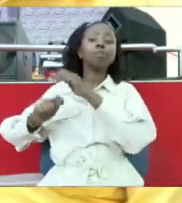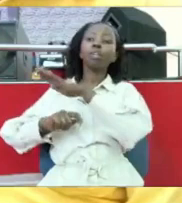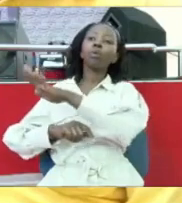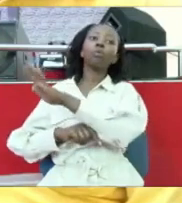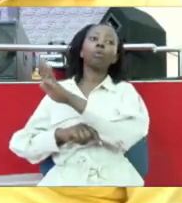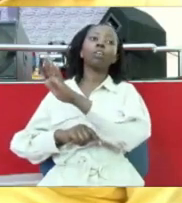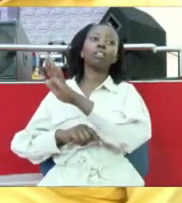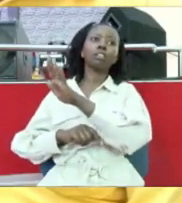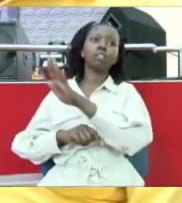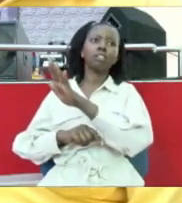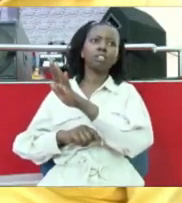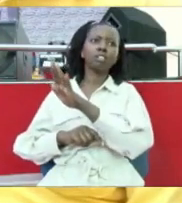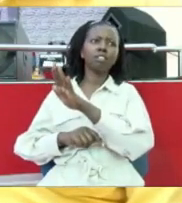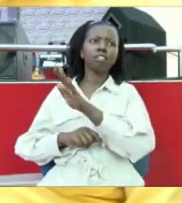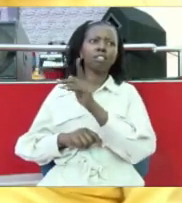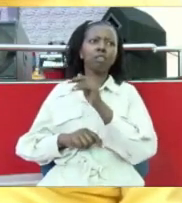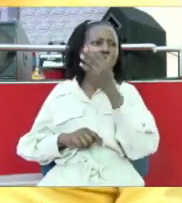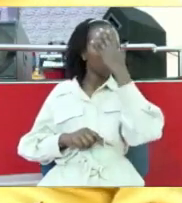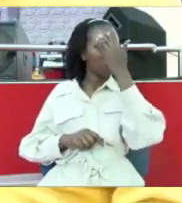person. Kwani